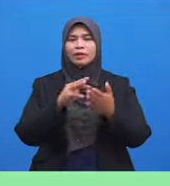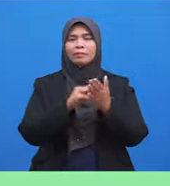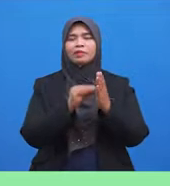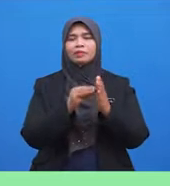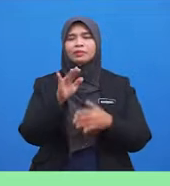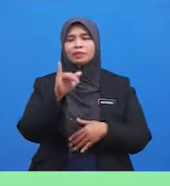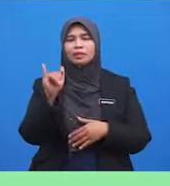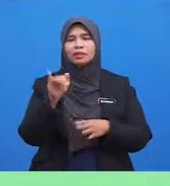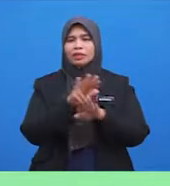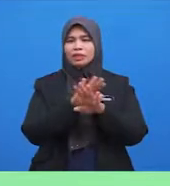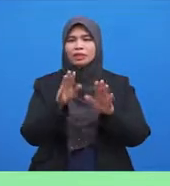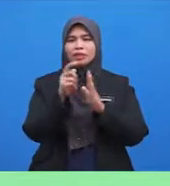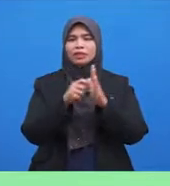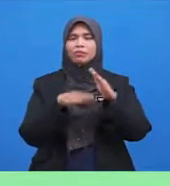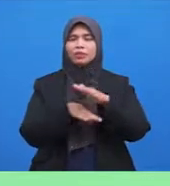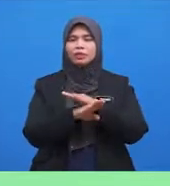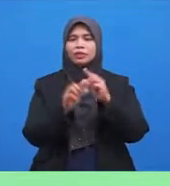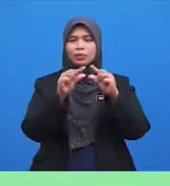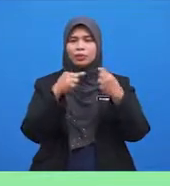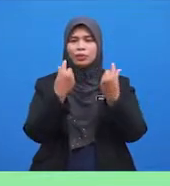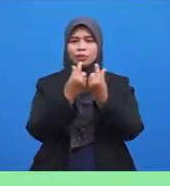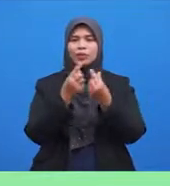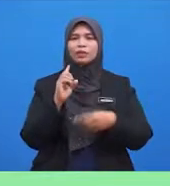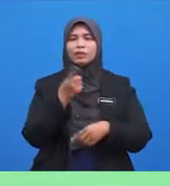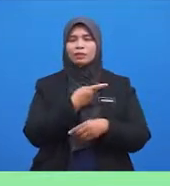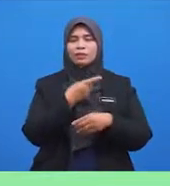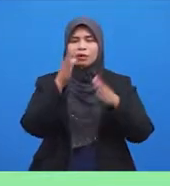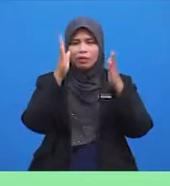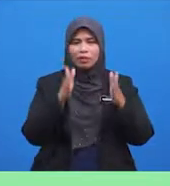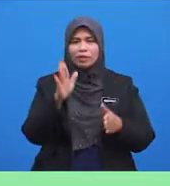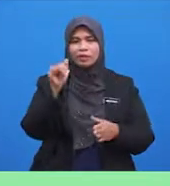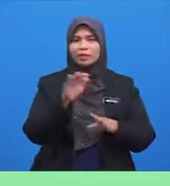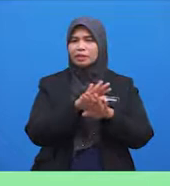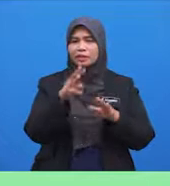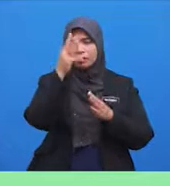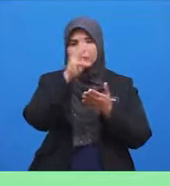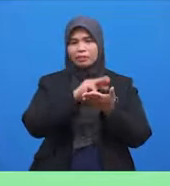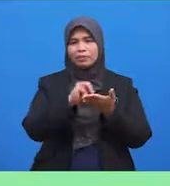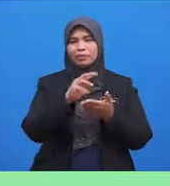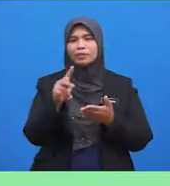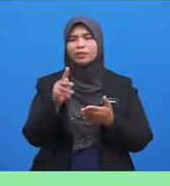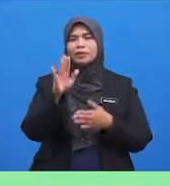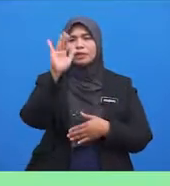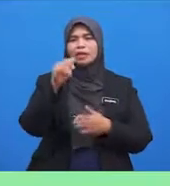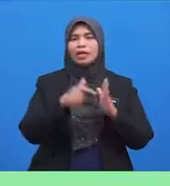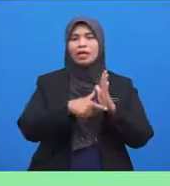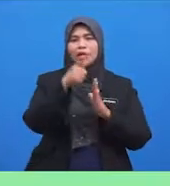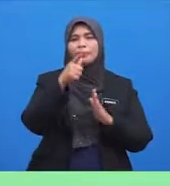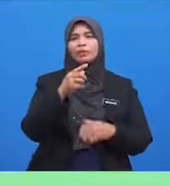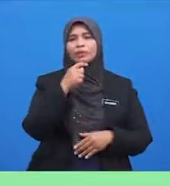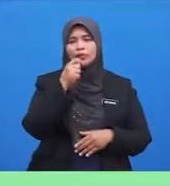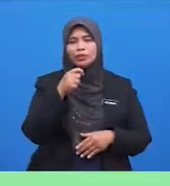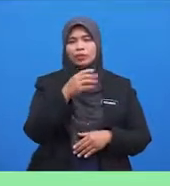Maksudnya, tidak termasuk golongan kami orang yang tidak memuliakan yang lebih tua